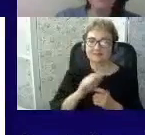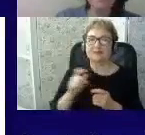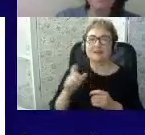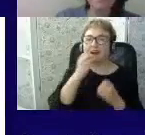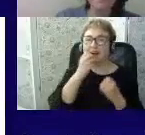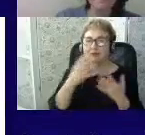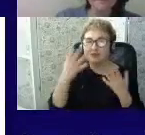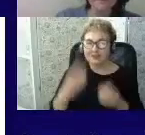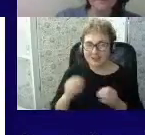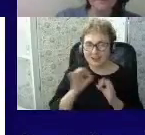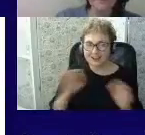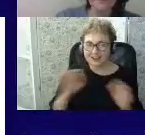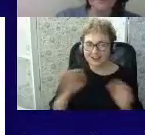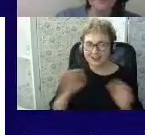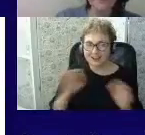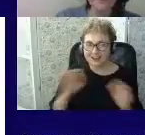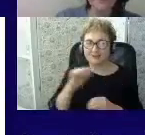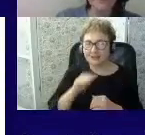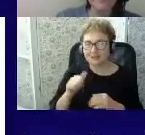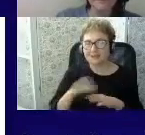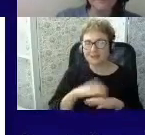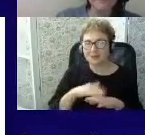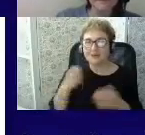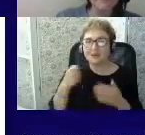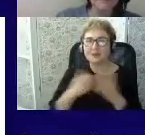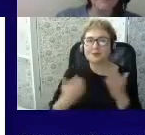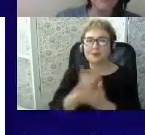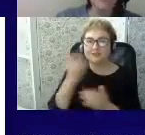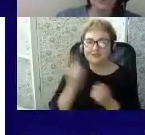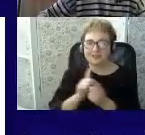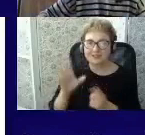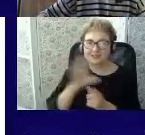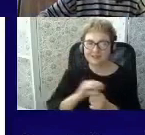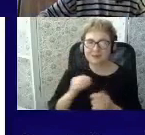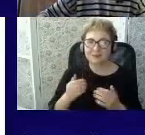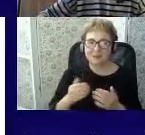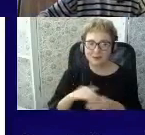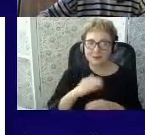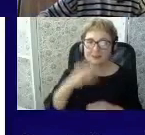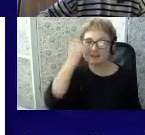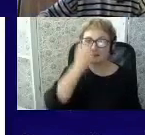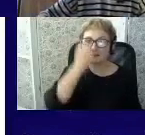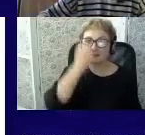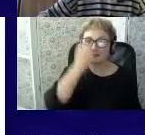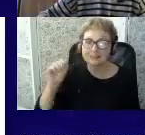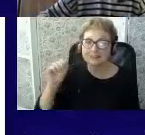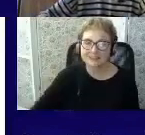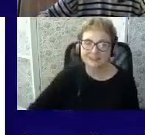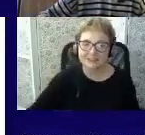Всем хорошего дня, отличного, да, и всего самого доброго. До новых встреч. Всего доброго. Спасибо.